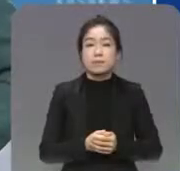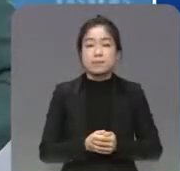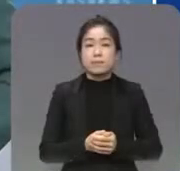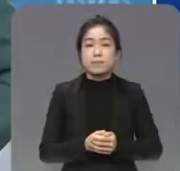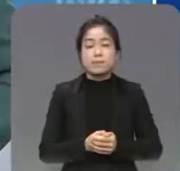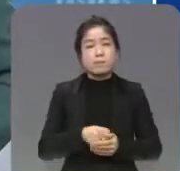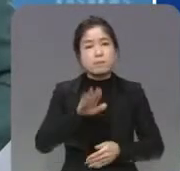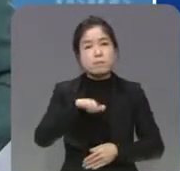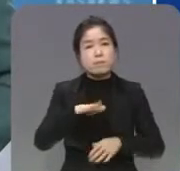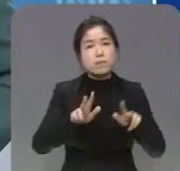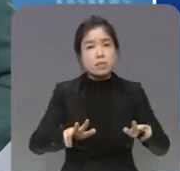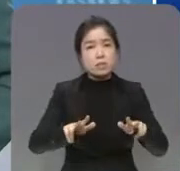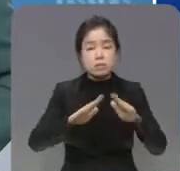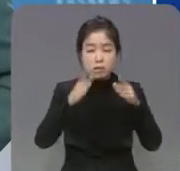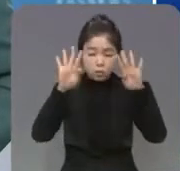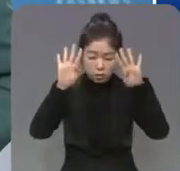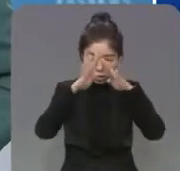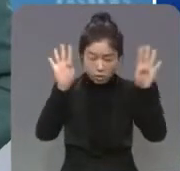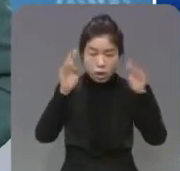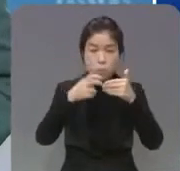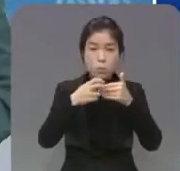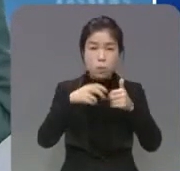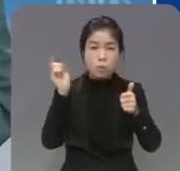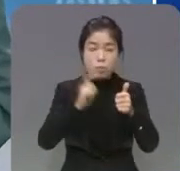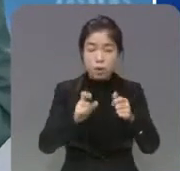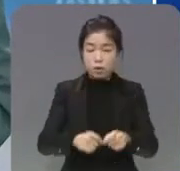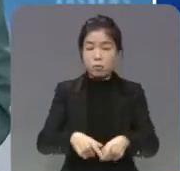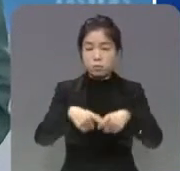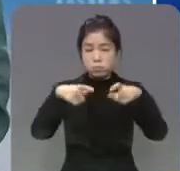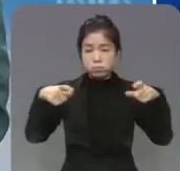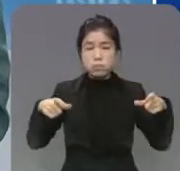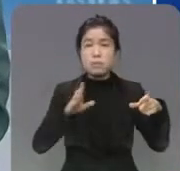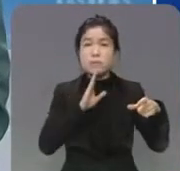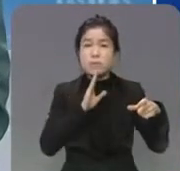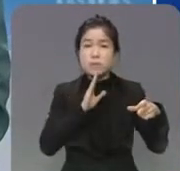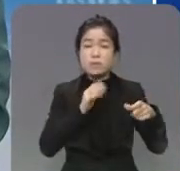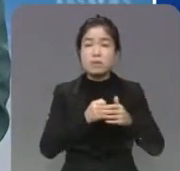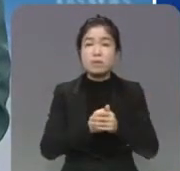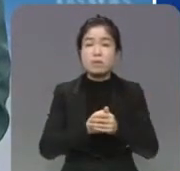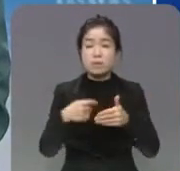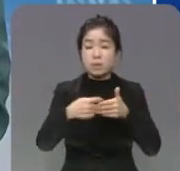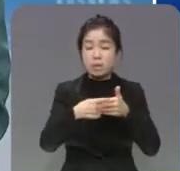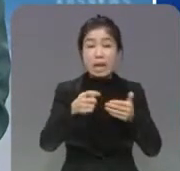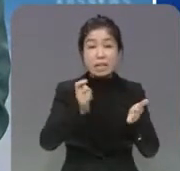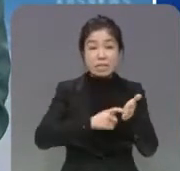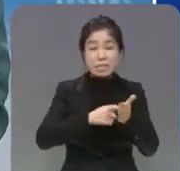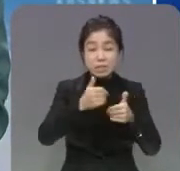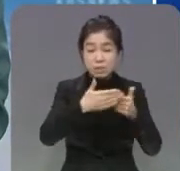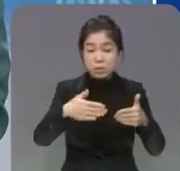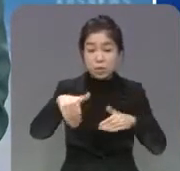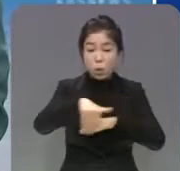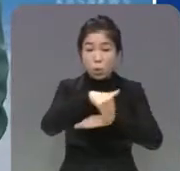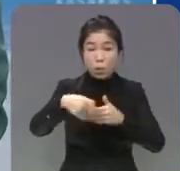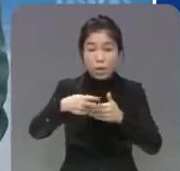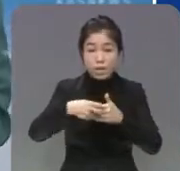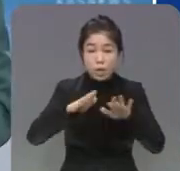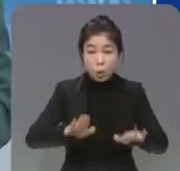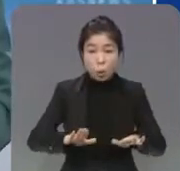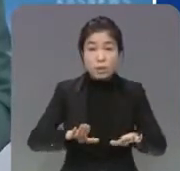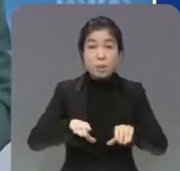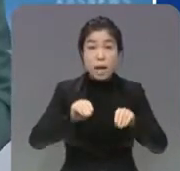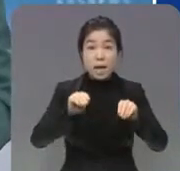손 기자, 그런데 지금 전남대병원 발 확진자가 가파르게 늘고 있는데요. 응급실과 외래 진료는 오늘도